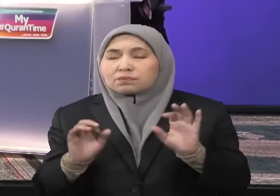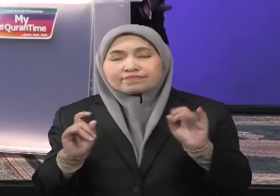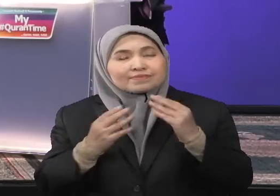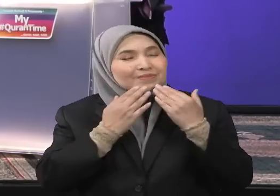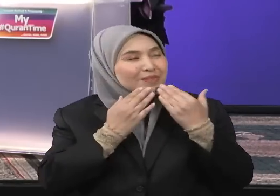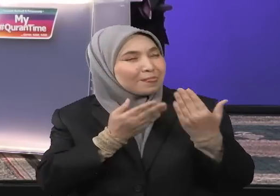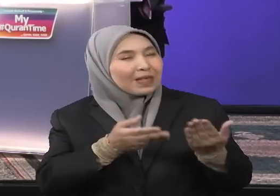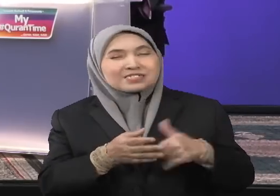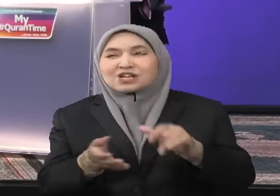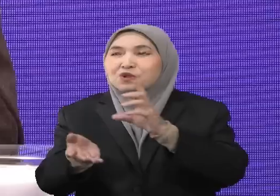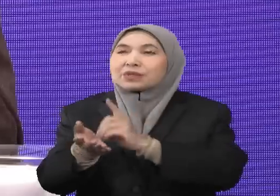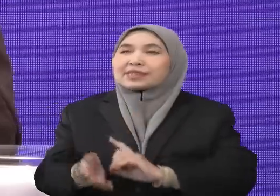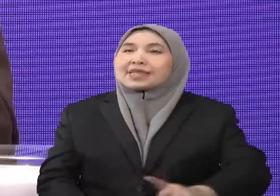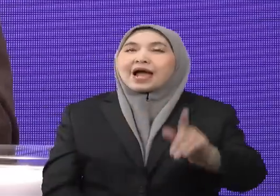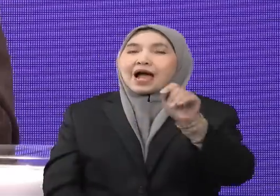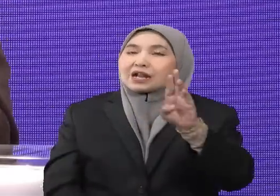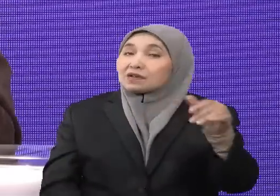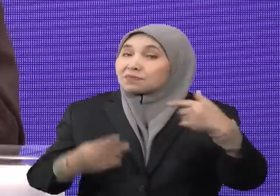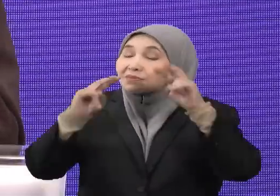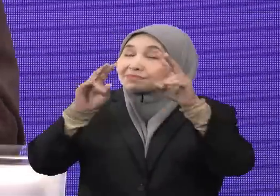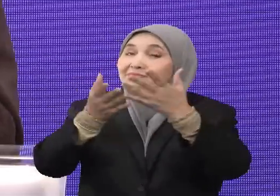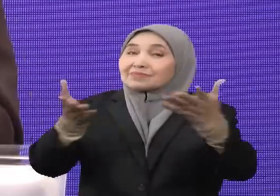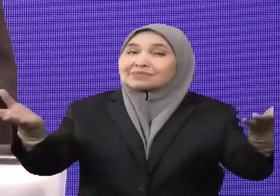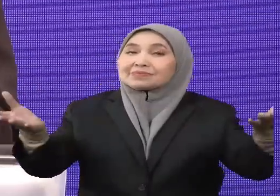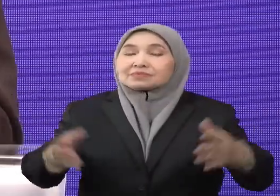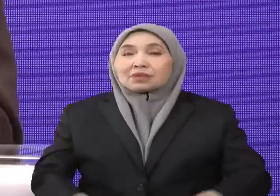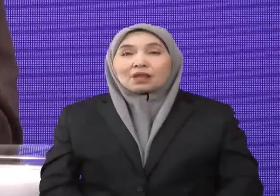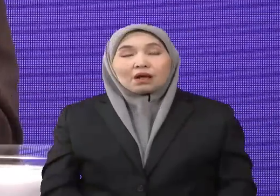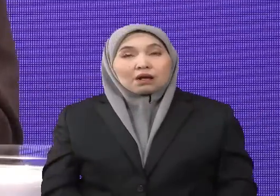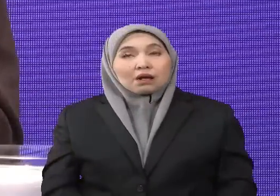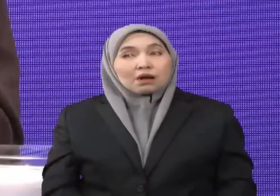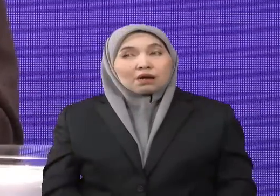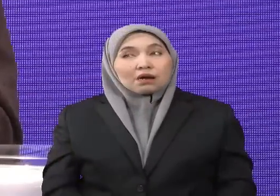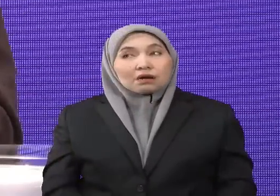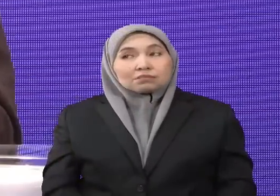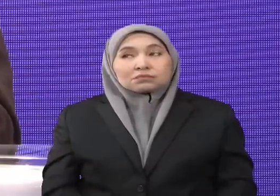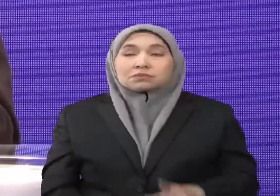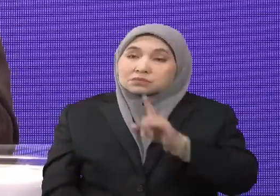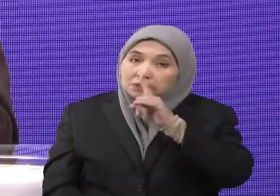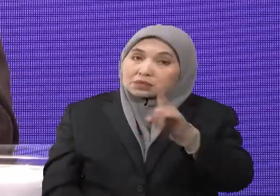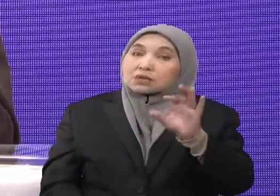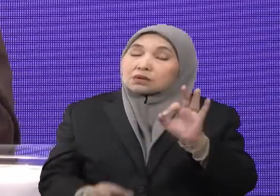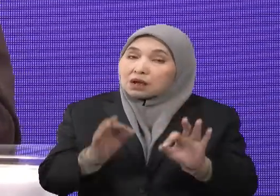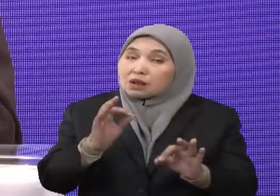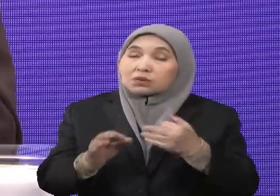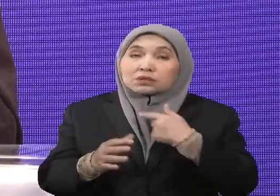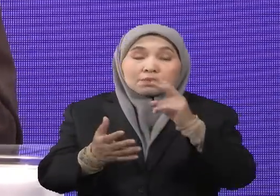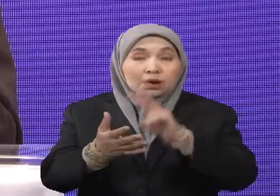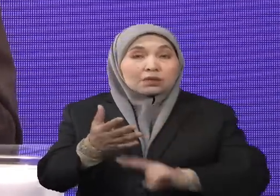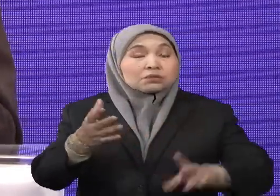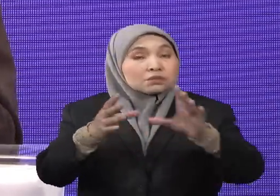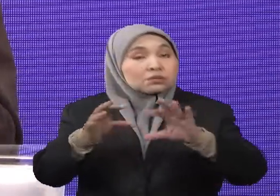pada daftar Arif dan juga sidang penonton kalian rupanya Kalau kita baca dan surah nabi yang